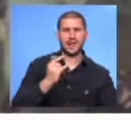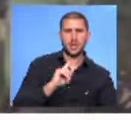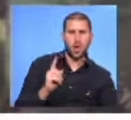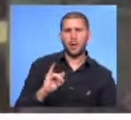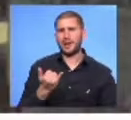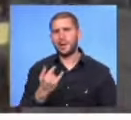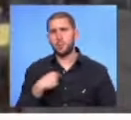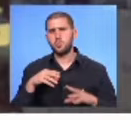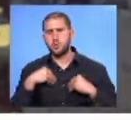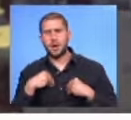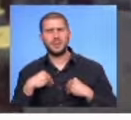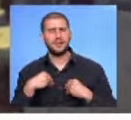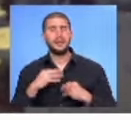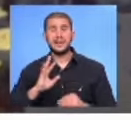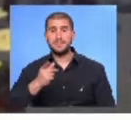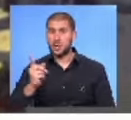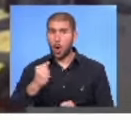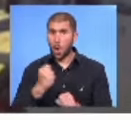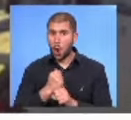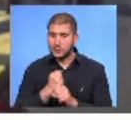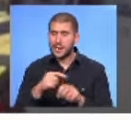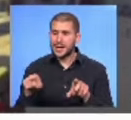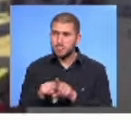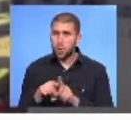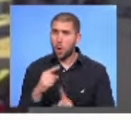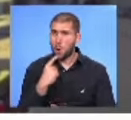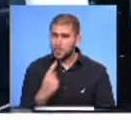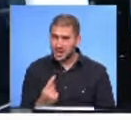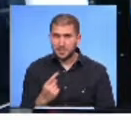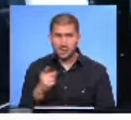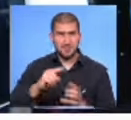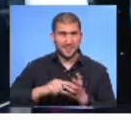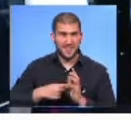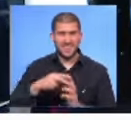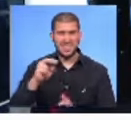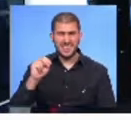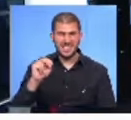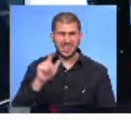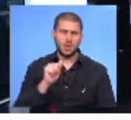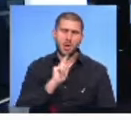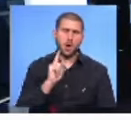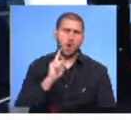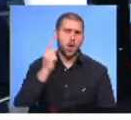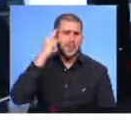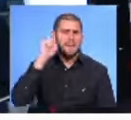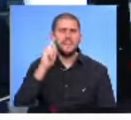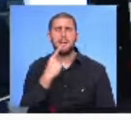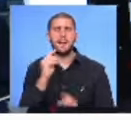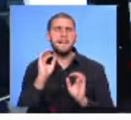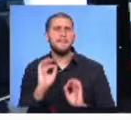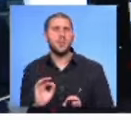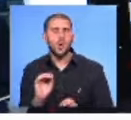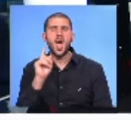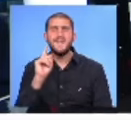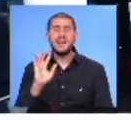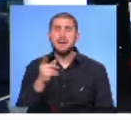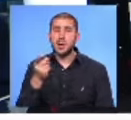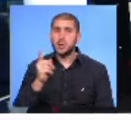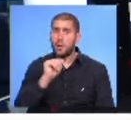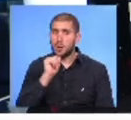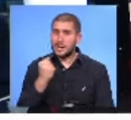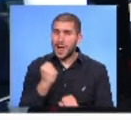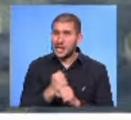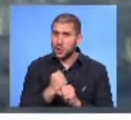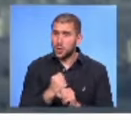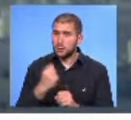מוכן לצאת, אם אתה לא עושה מה שאומרים לך... מתכוון לניצן אלון. אני לא יודע, אני לא בקי מי אמר מה ולא אמר, אבל אם אתה לא רוצה לעשות מה שאומרים